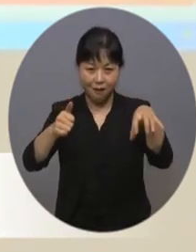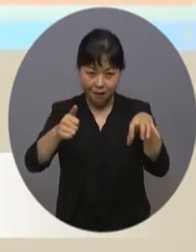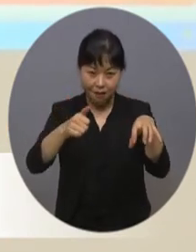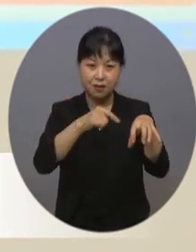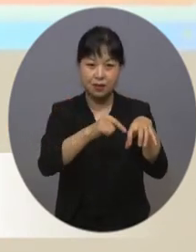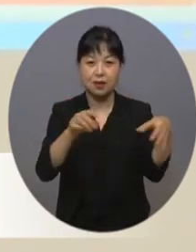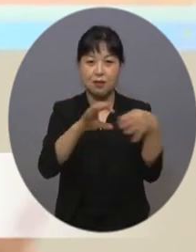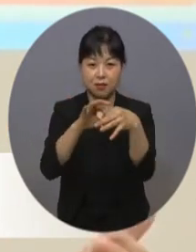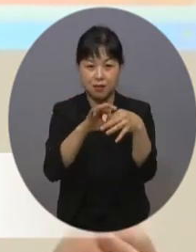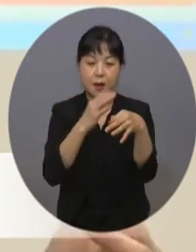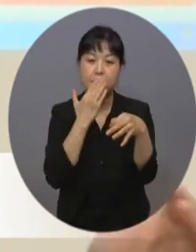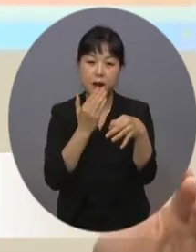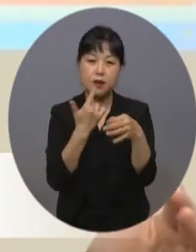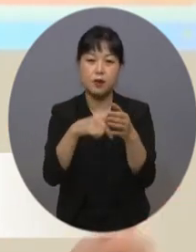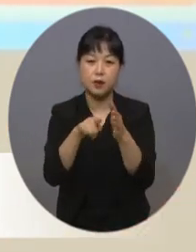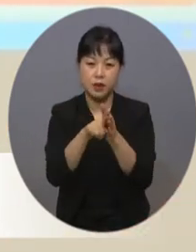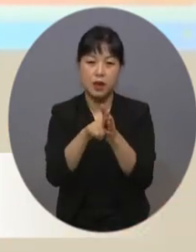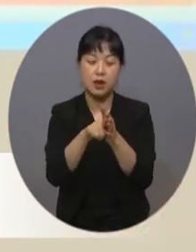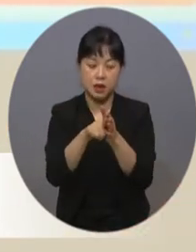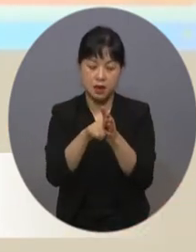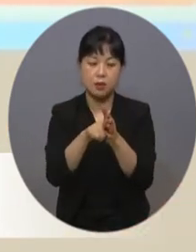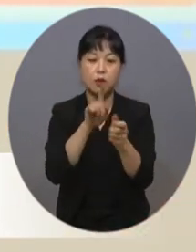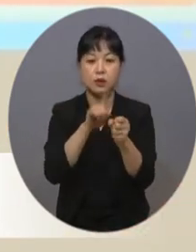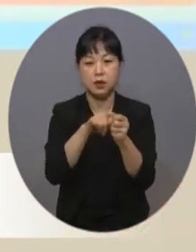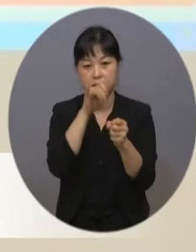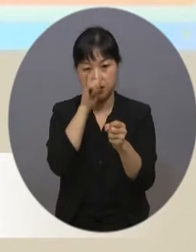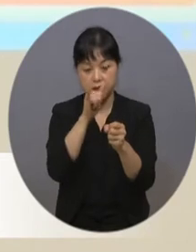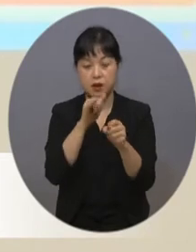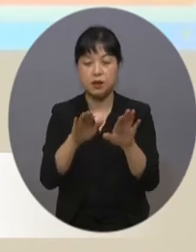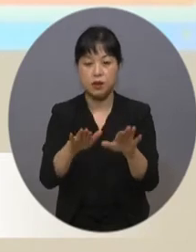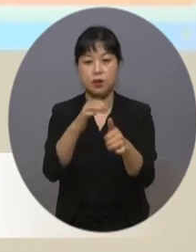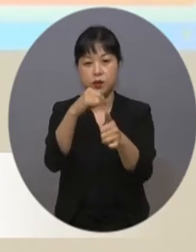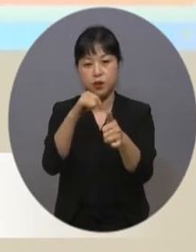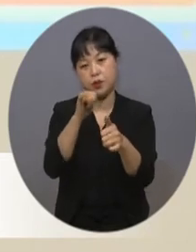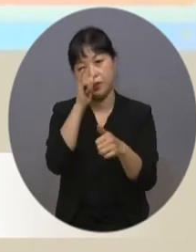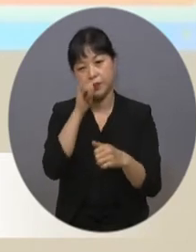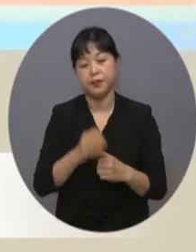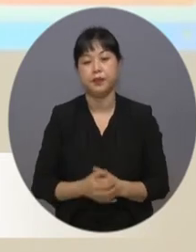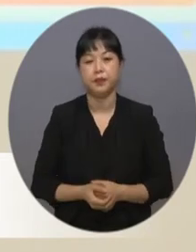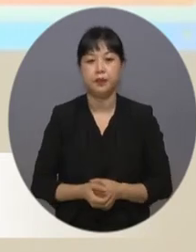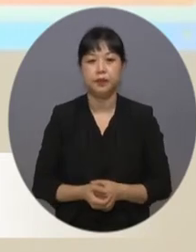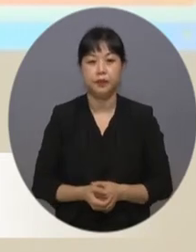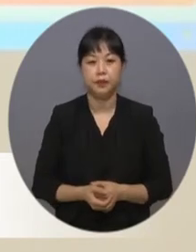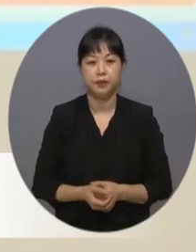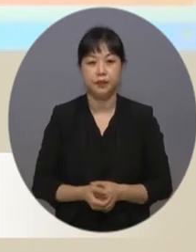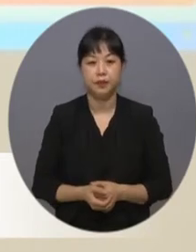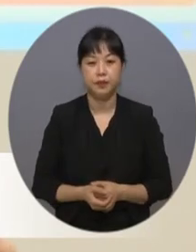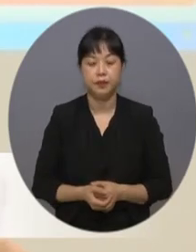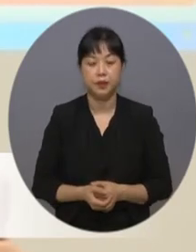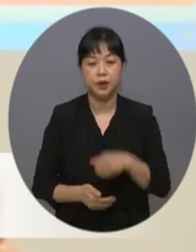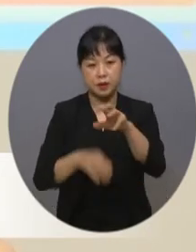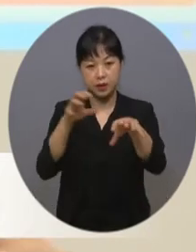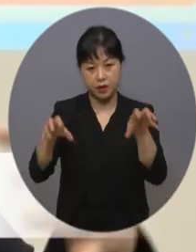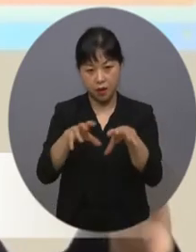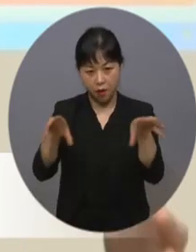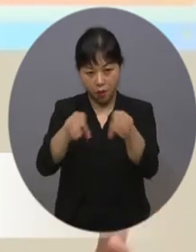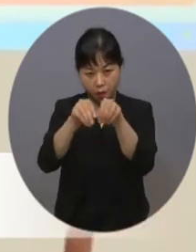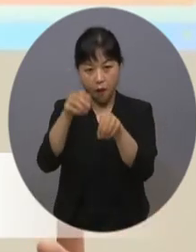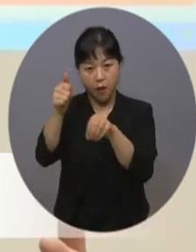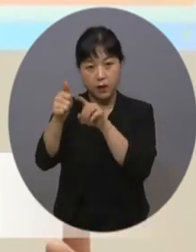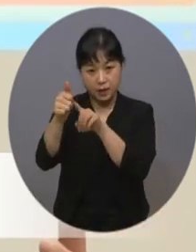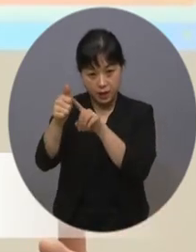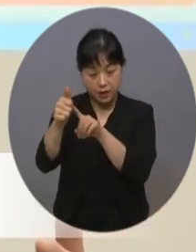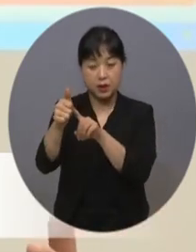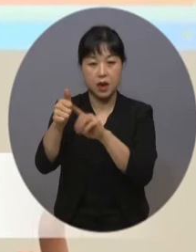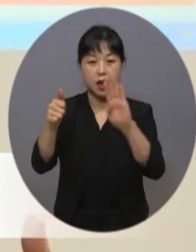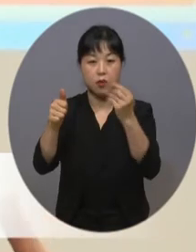하기 위한 그런 계기를 마련한 게 교육이라고 이야기할 수 있겠습니다. 통장인들과 함께 이미 고령세 살아가고